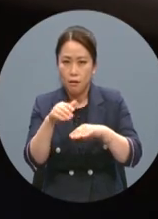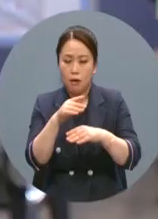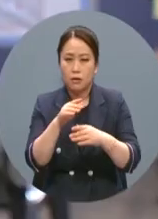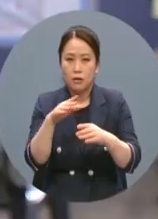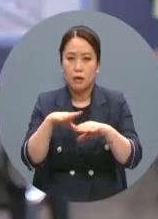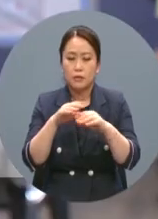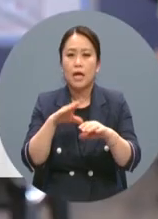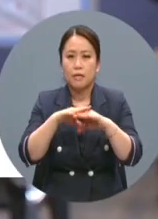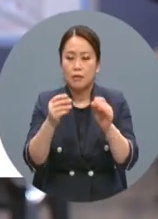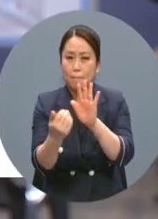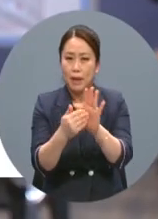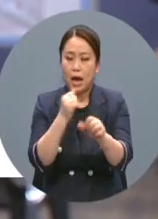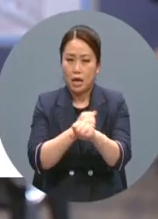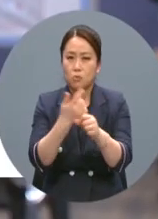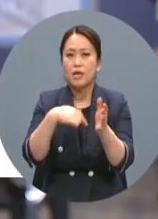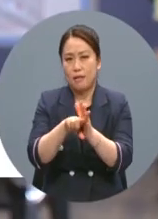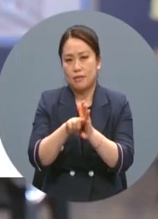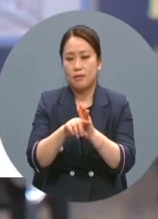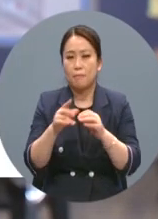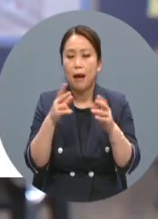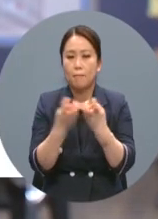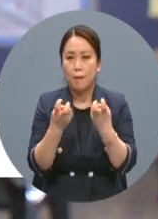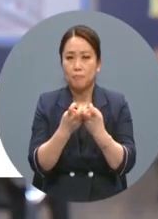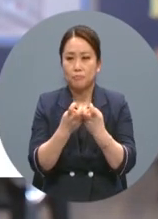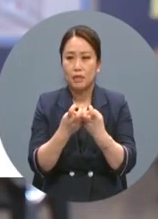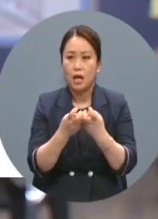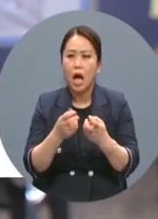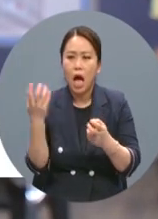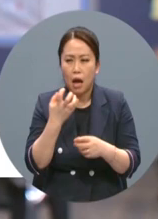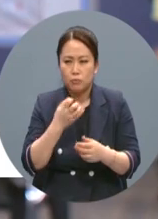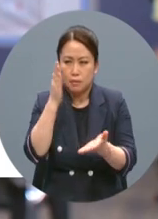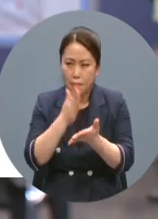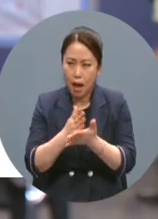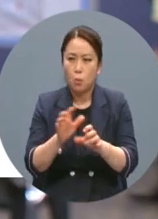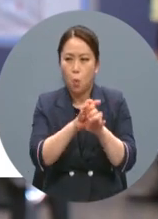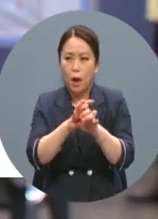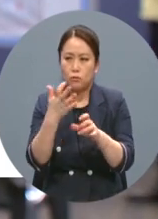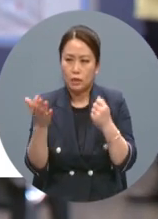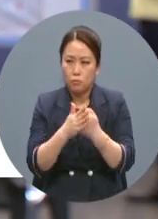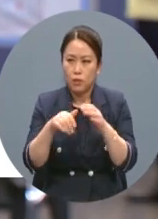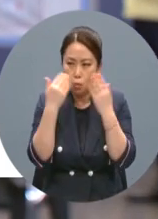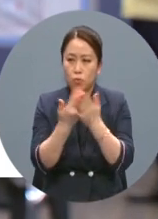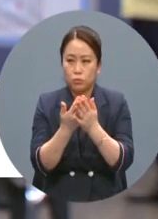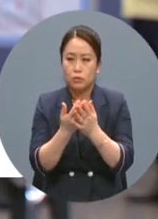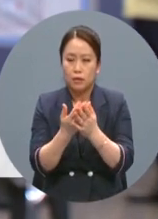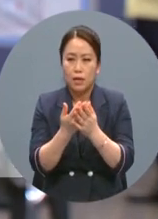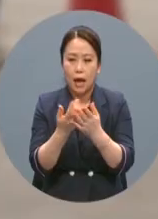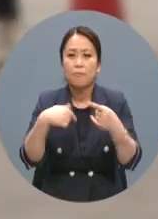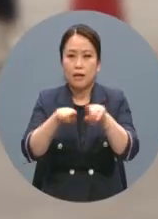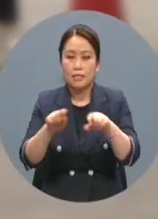않고 코로나 때문에 다 같이 모인다고 생각해서 불안하지 않고 잘 시험 잘 보고 좋은 성과 이뤘으면 하는